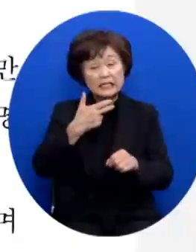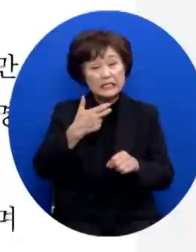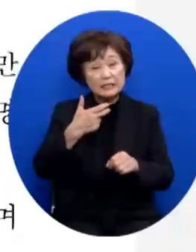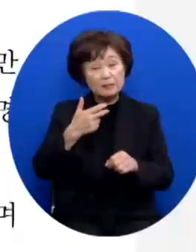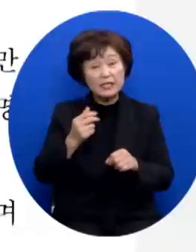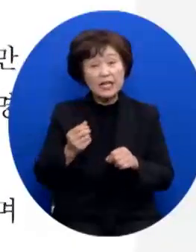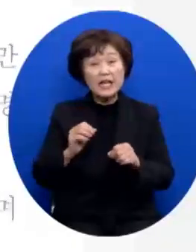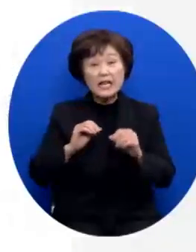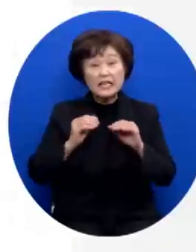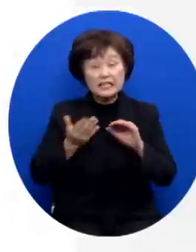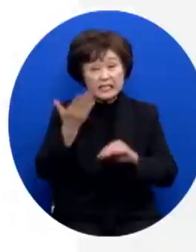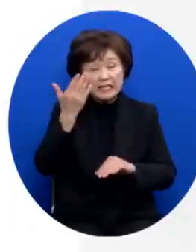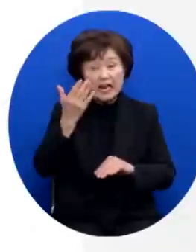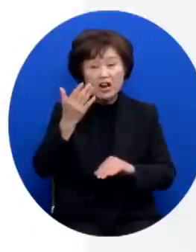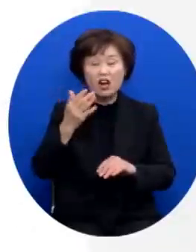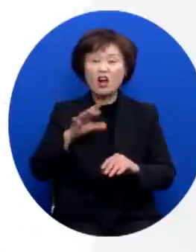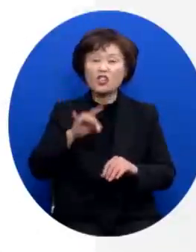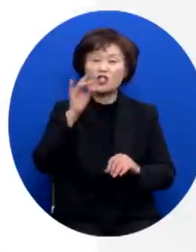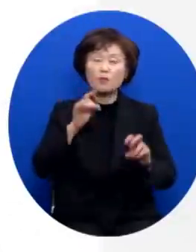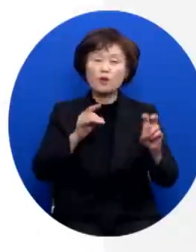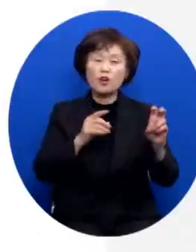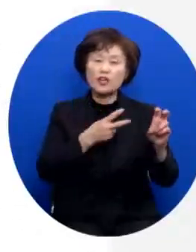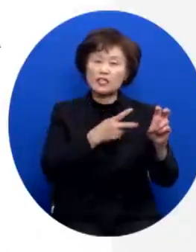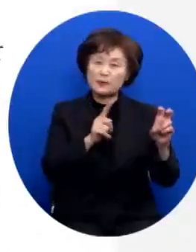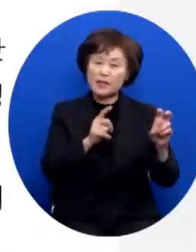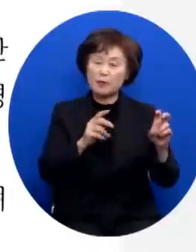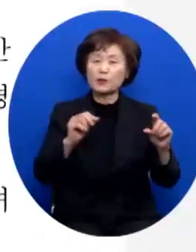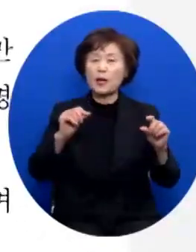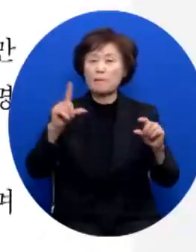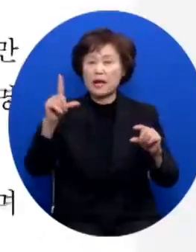인구 비율이 처음으로 20대를 추월하면서